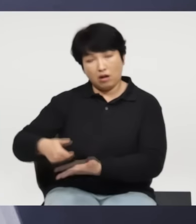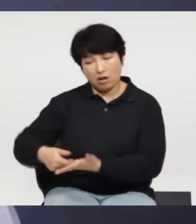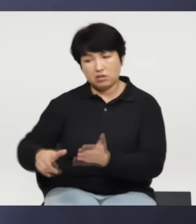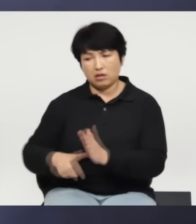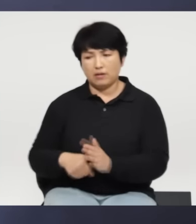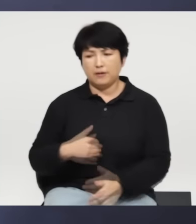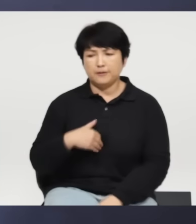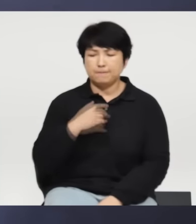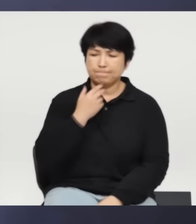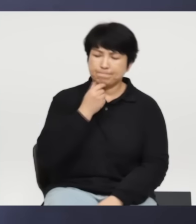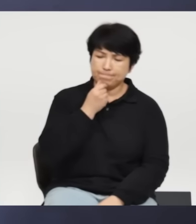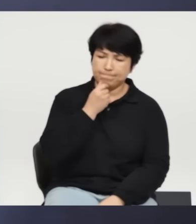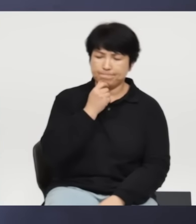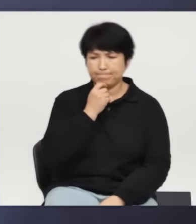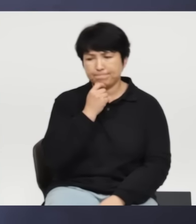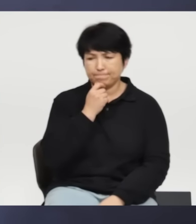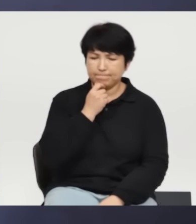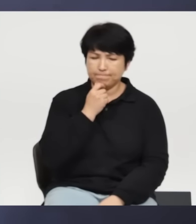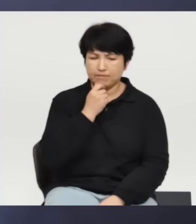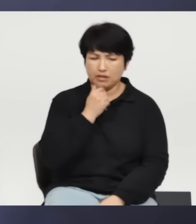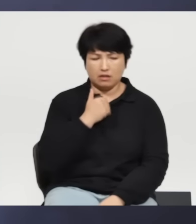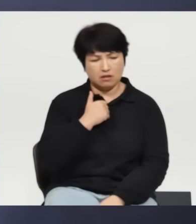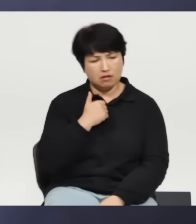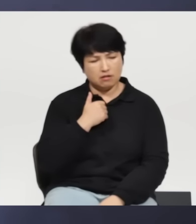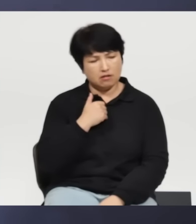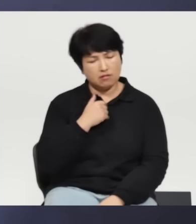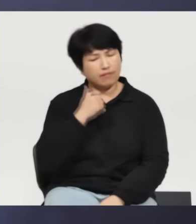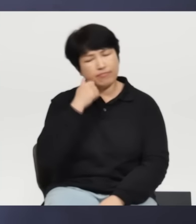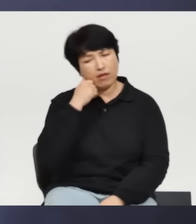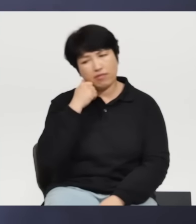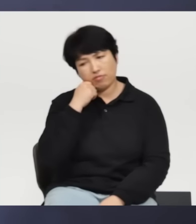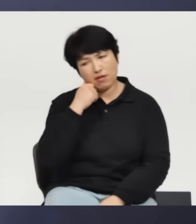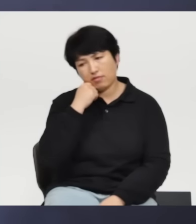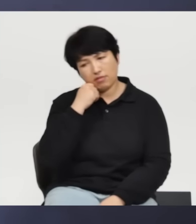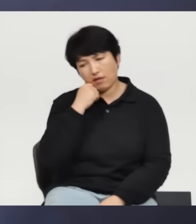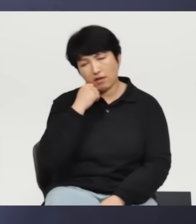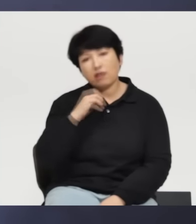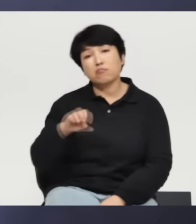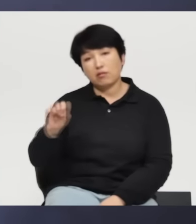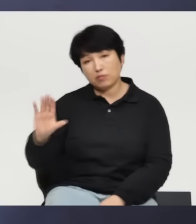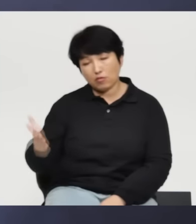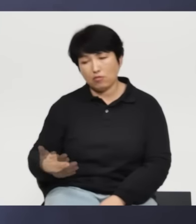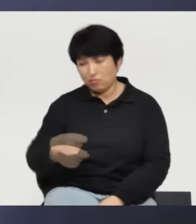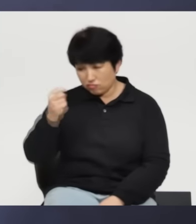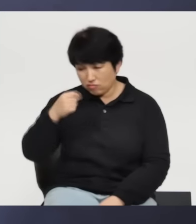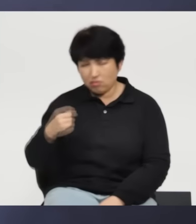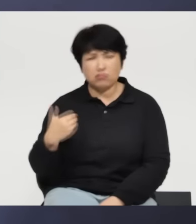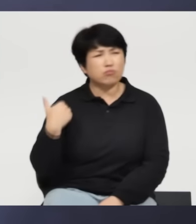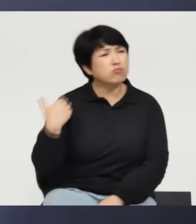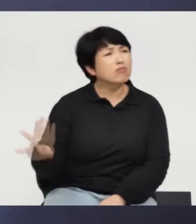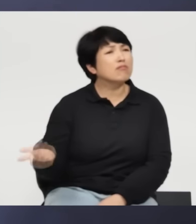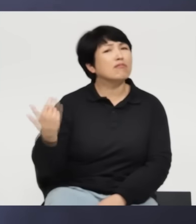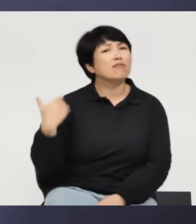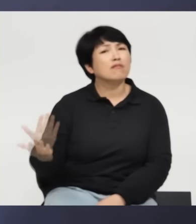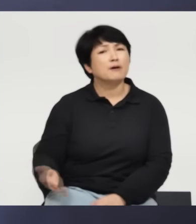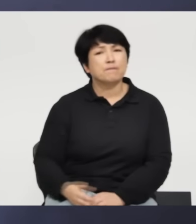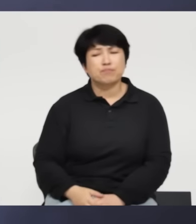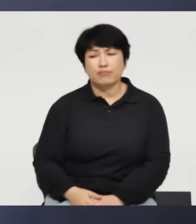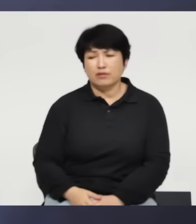때, 그거는 애 입장에서 안 하는 게 좋겠다 하면, 그건 안 돼. 이러면 되는 거예요. 울면, 뭐, 내버려 두면 되는